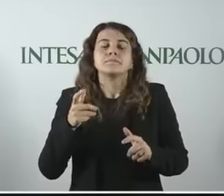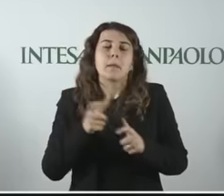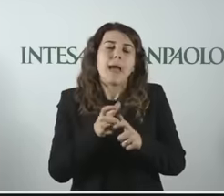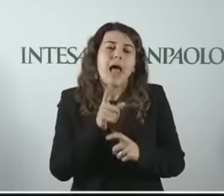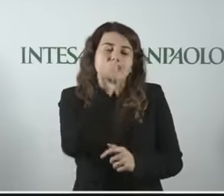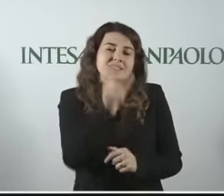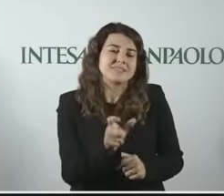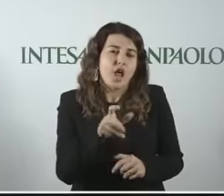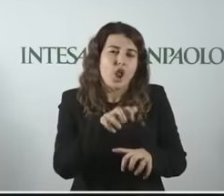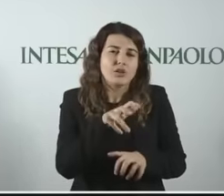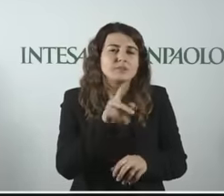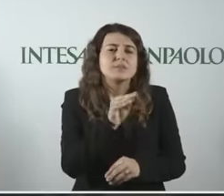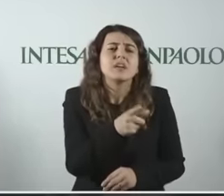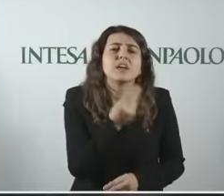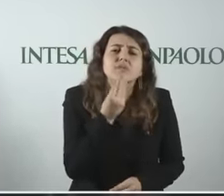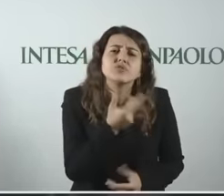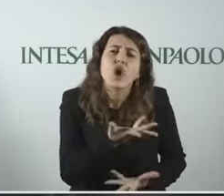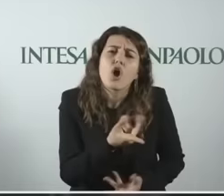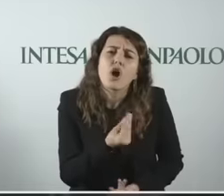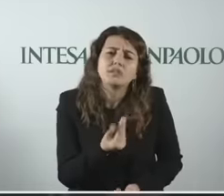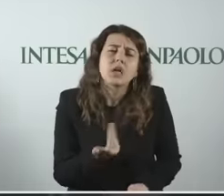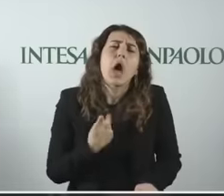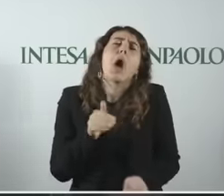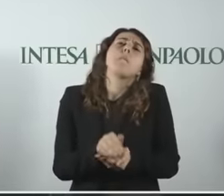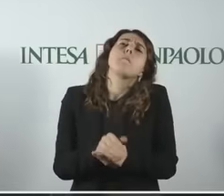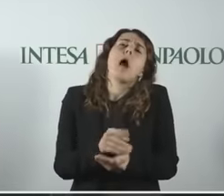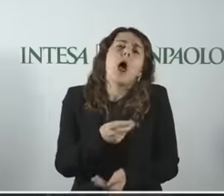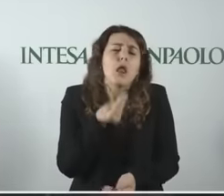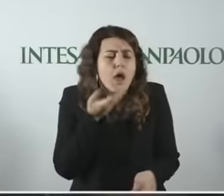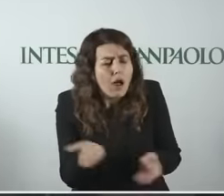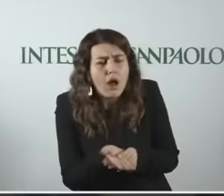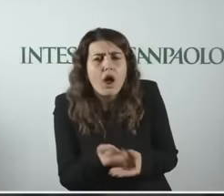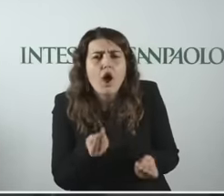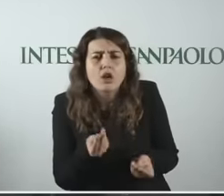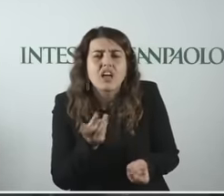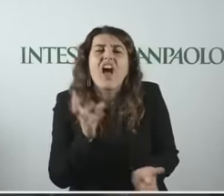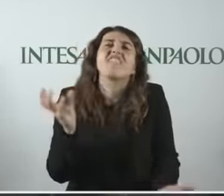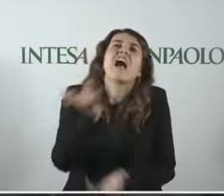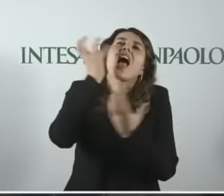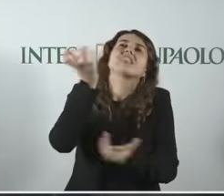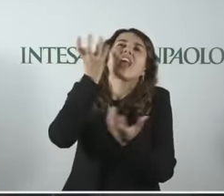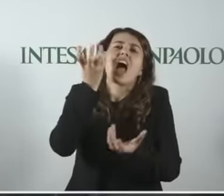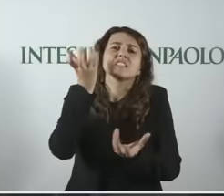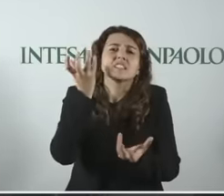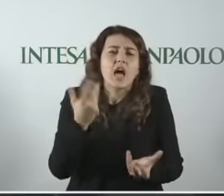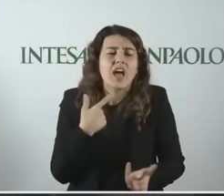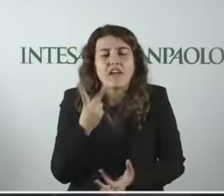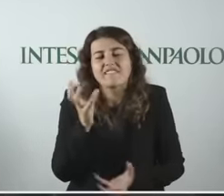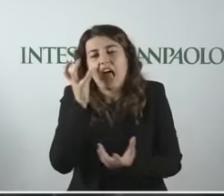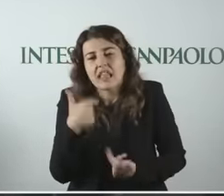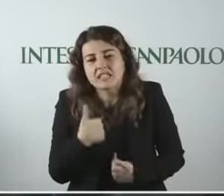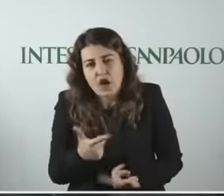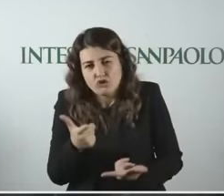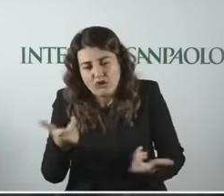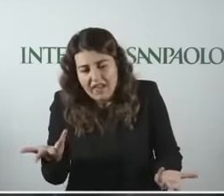e gli chiede che stai mangiando pane Maresa e che ci metti dentro fantasia marescià noi la fantasia non ce l'avevamo abbiamo